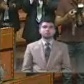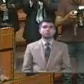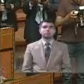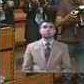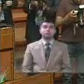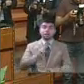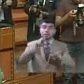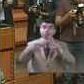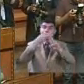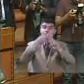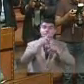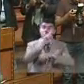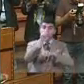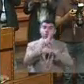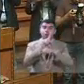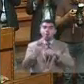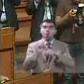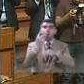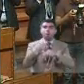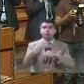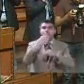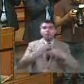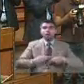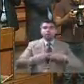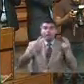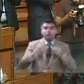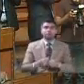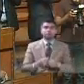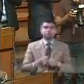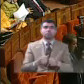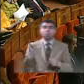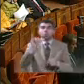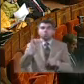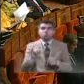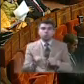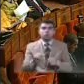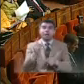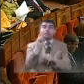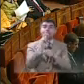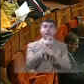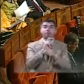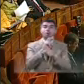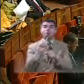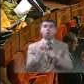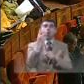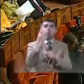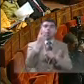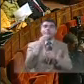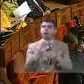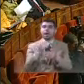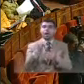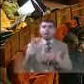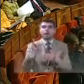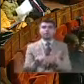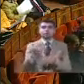وجوابا على هذا السؤال، سأبين أولا لماذا وكيف يتم اللجوء إلى الاستدانة،